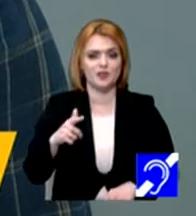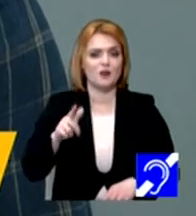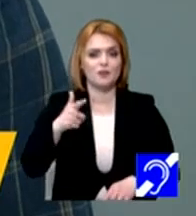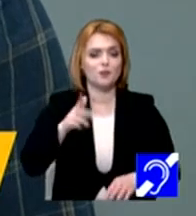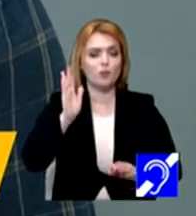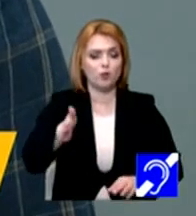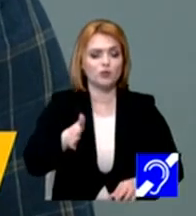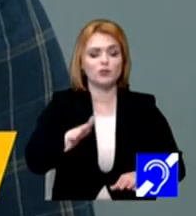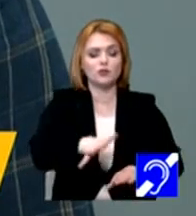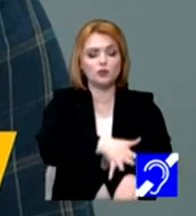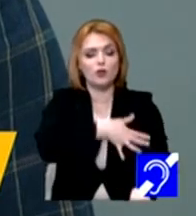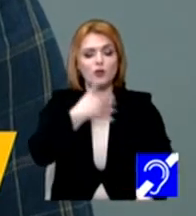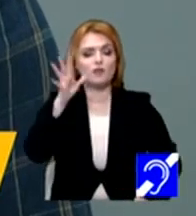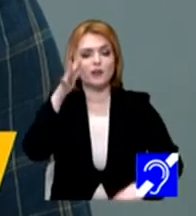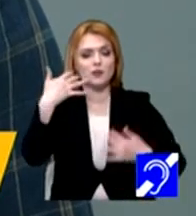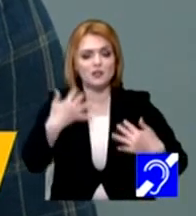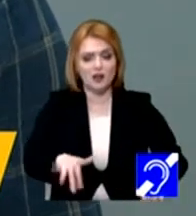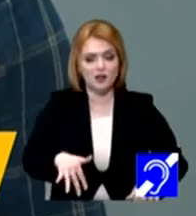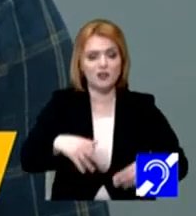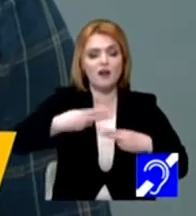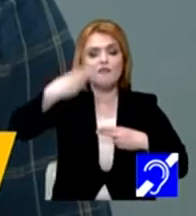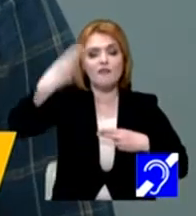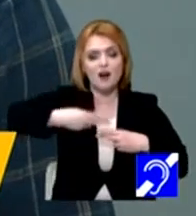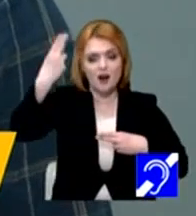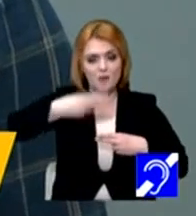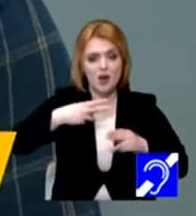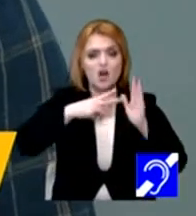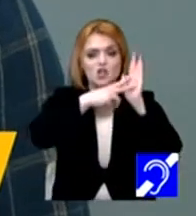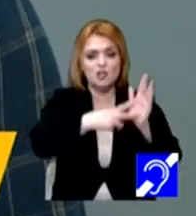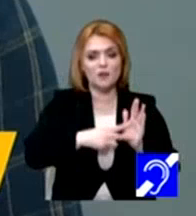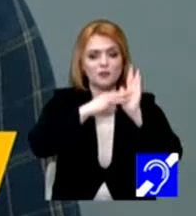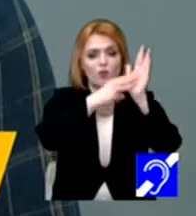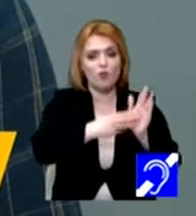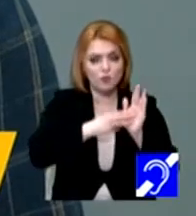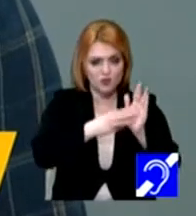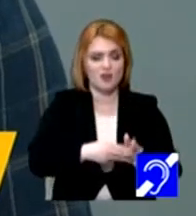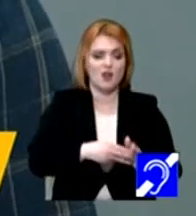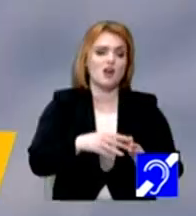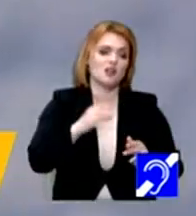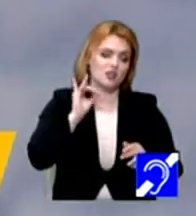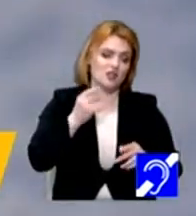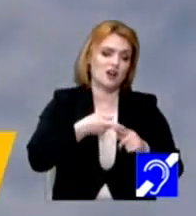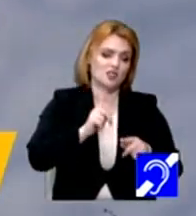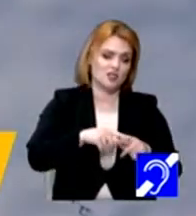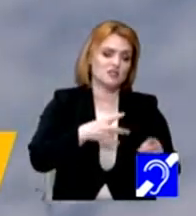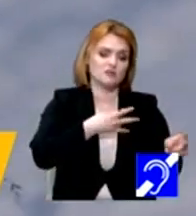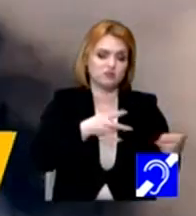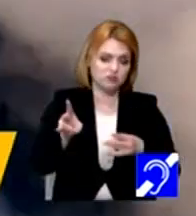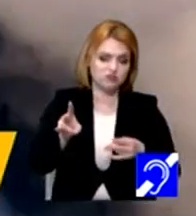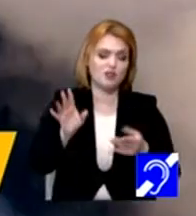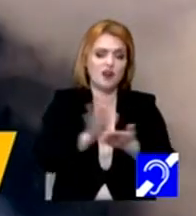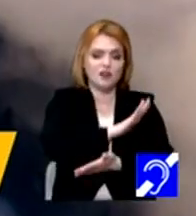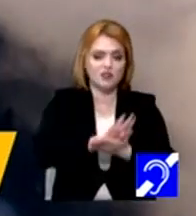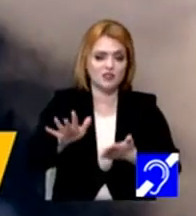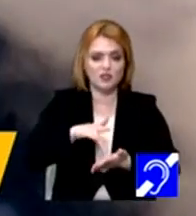frontieră. 6-7 ore de obicei și asta afectează în primul rând calitatea excursiei pe care o putem oferi noi. Deja